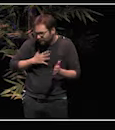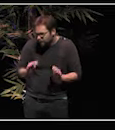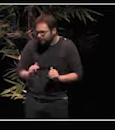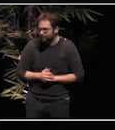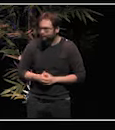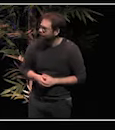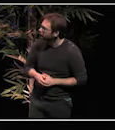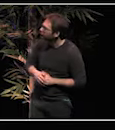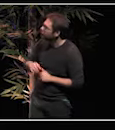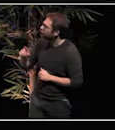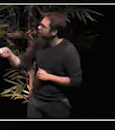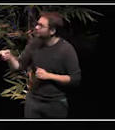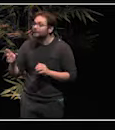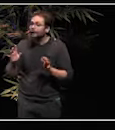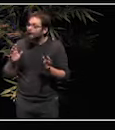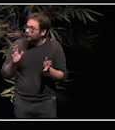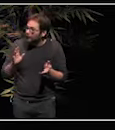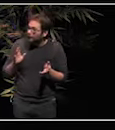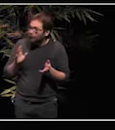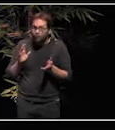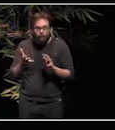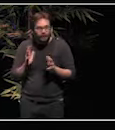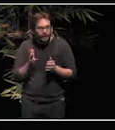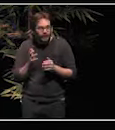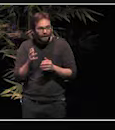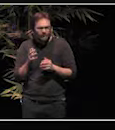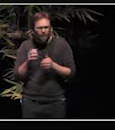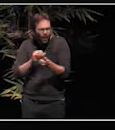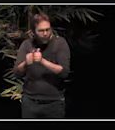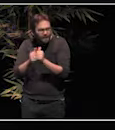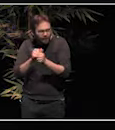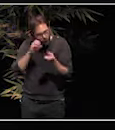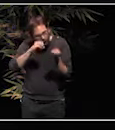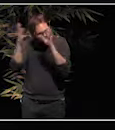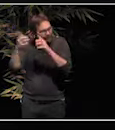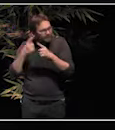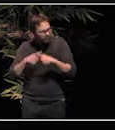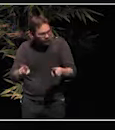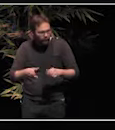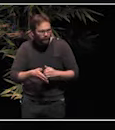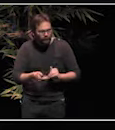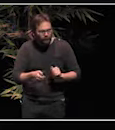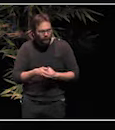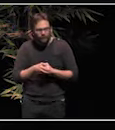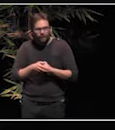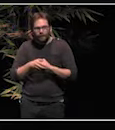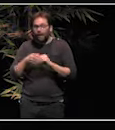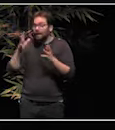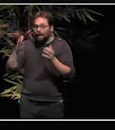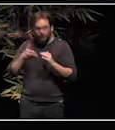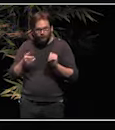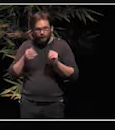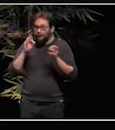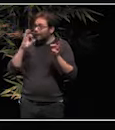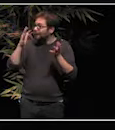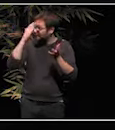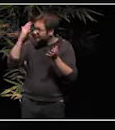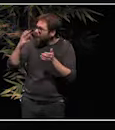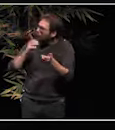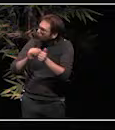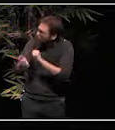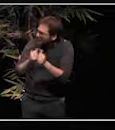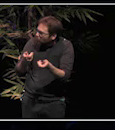une approche de la compétition peut-être un peu différente aussi, quoi, dans la gestion de la compétition. Ouais, ça je